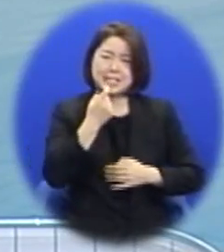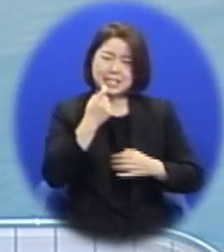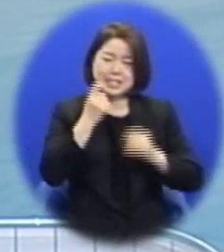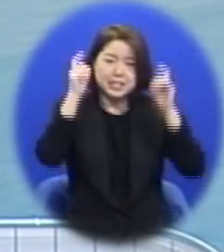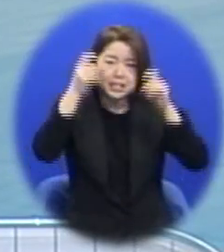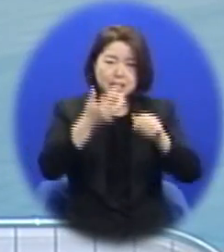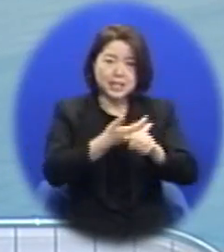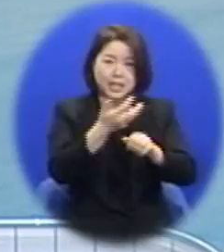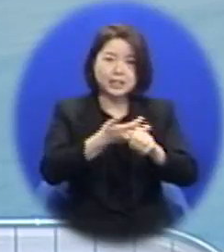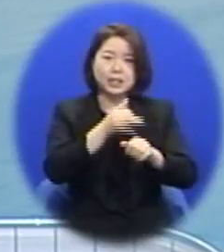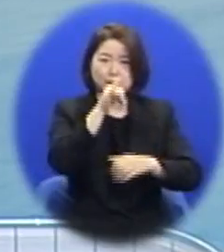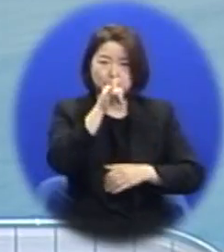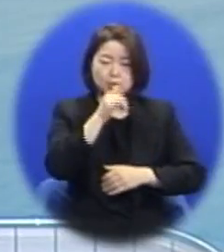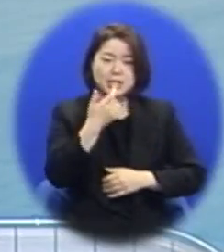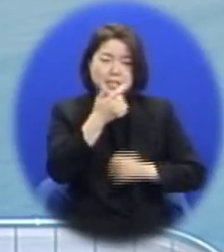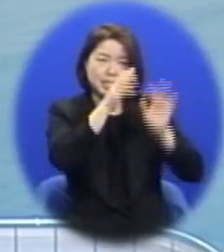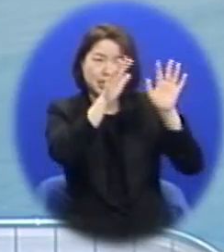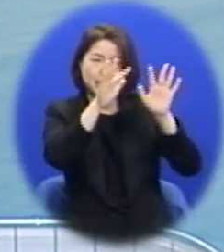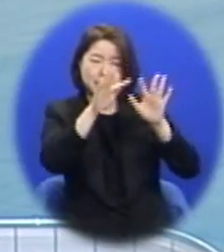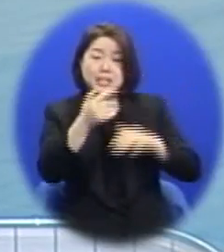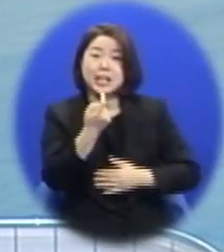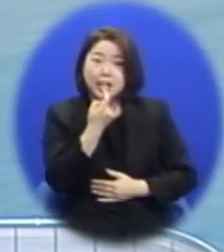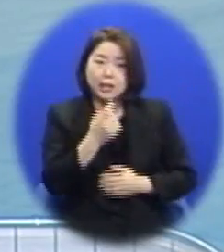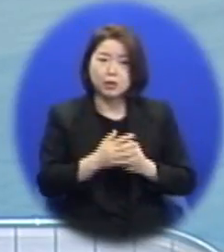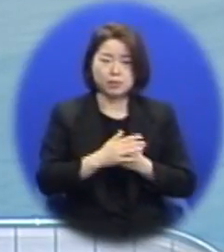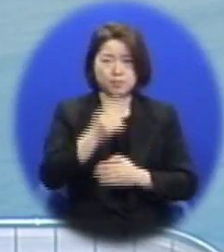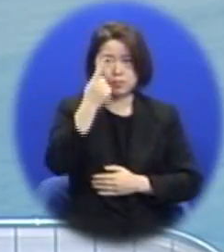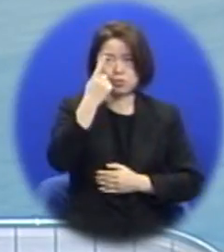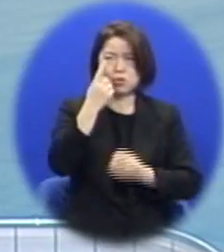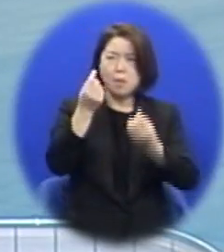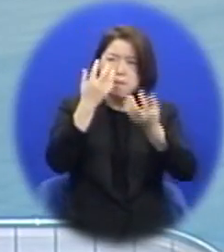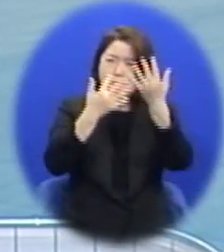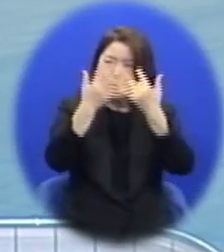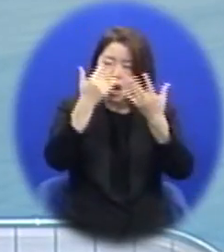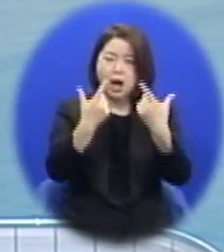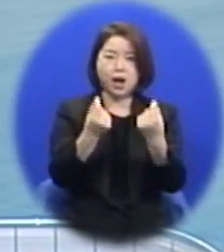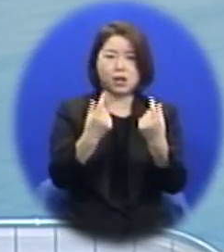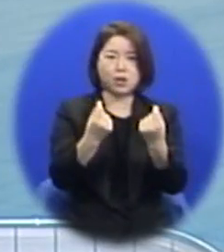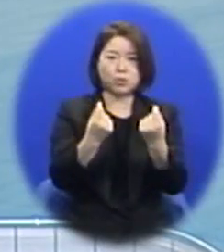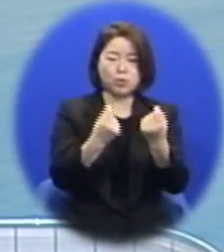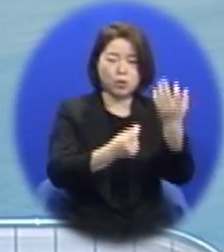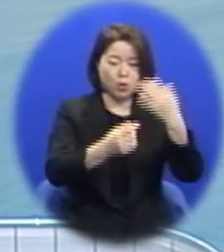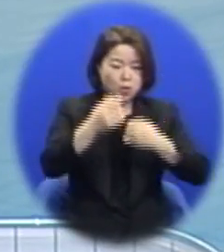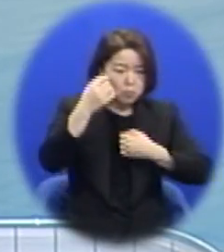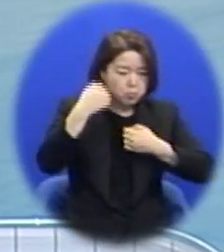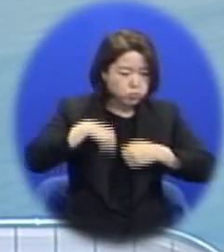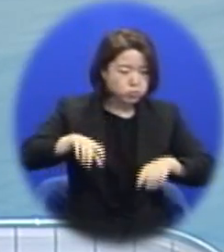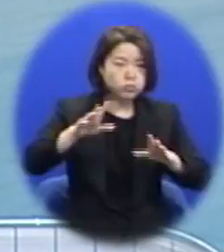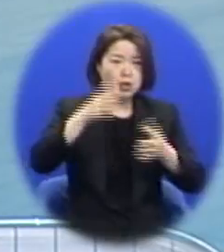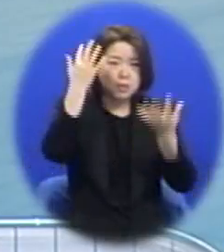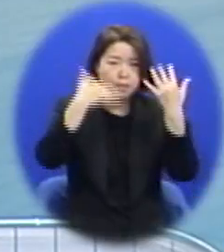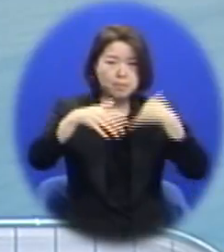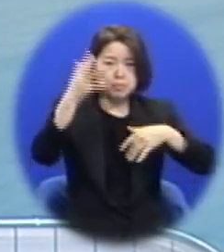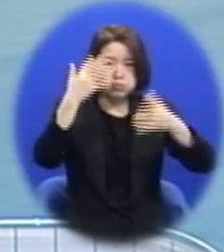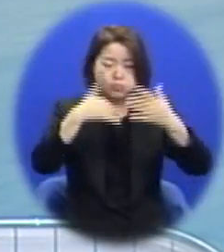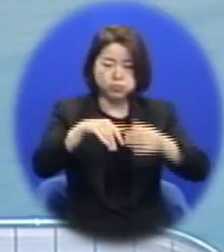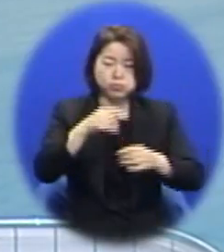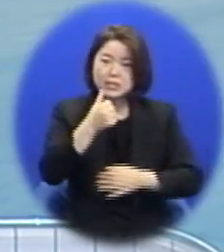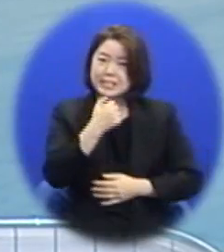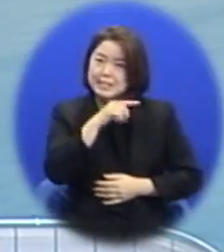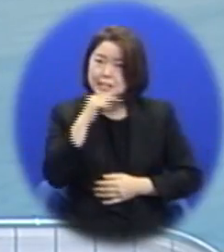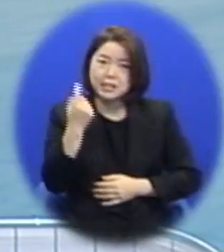눈과 같이 희고 눈은 불꽃과 같고 발은 풀무불에 달구어낸 노쇠와 같고 음성은 큰